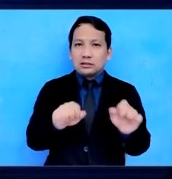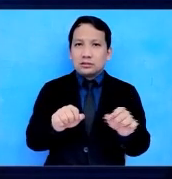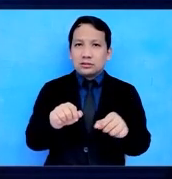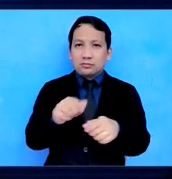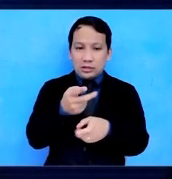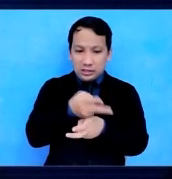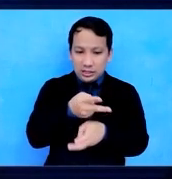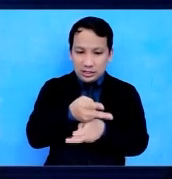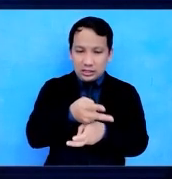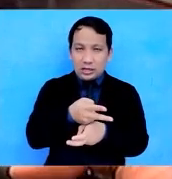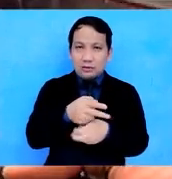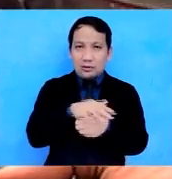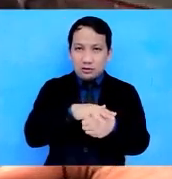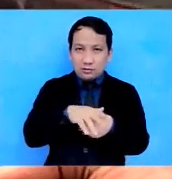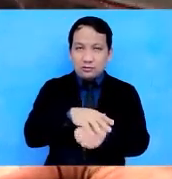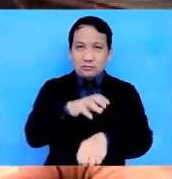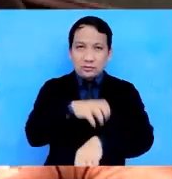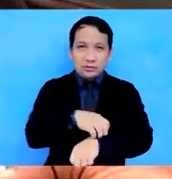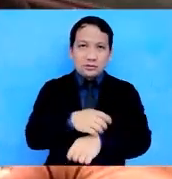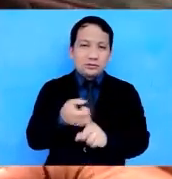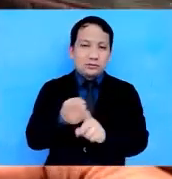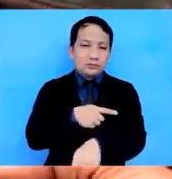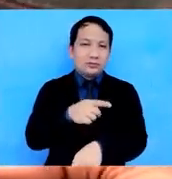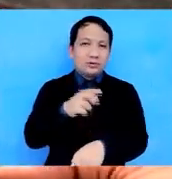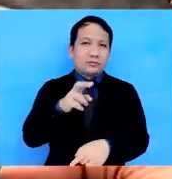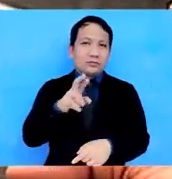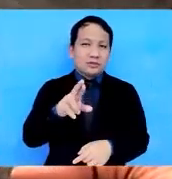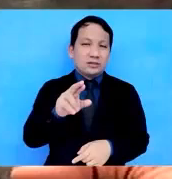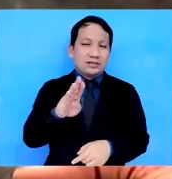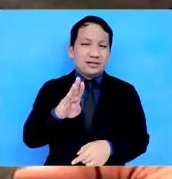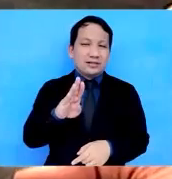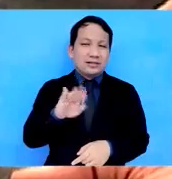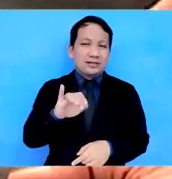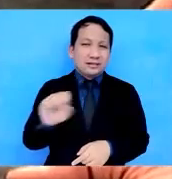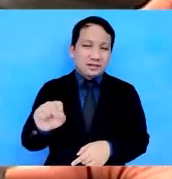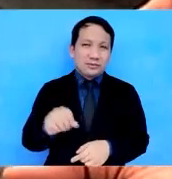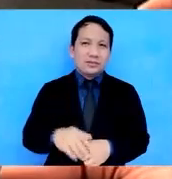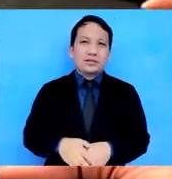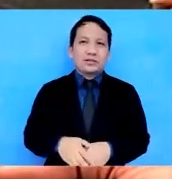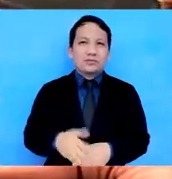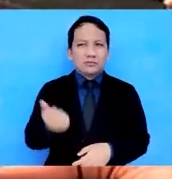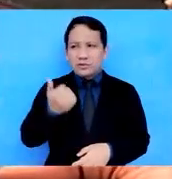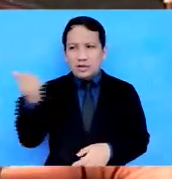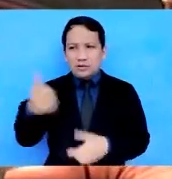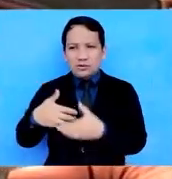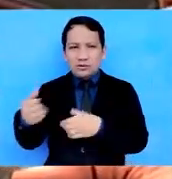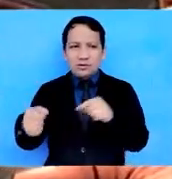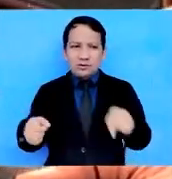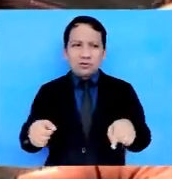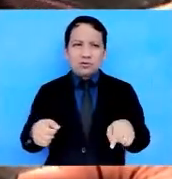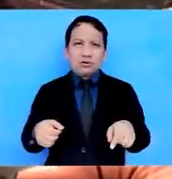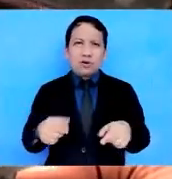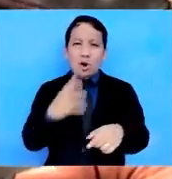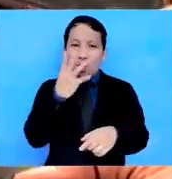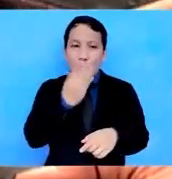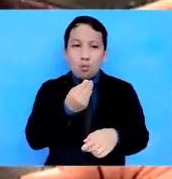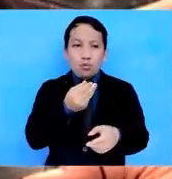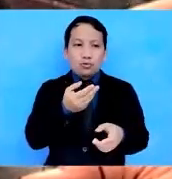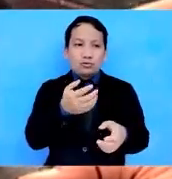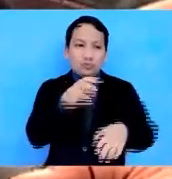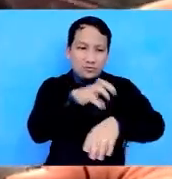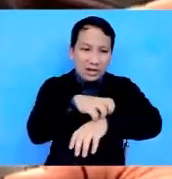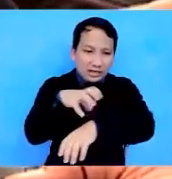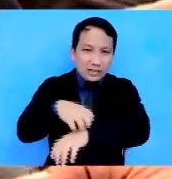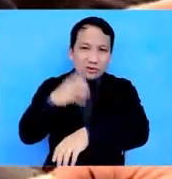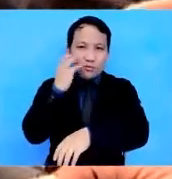rabies. Before we were worried about the stray animals, but no, these are the ones being which have pet owners.